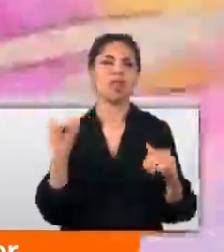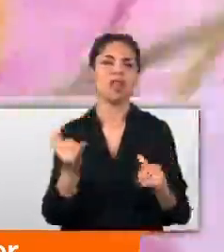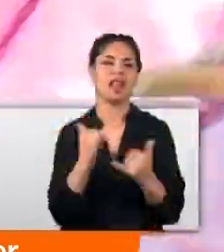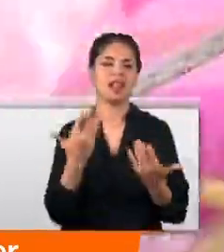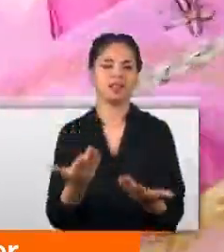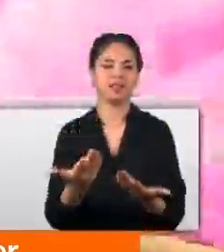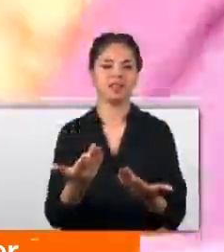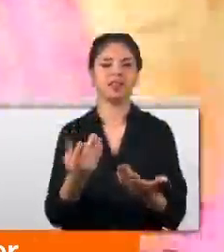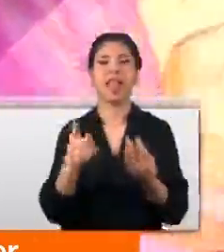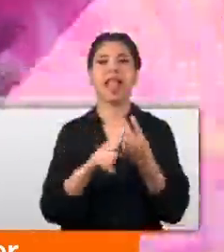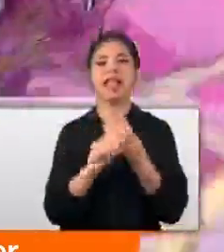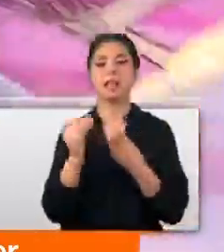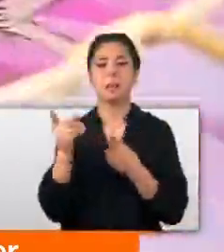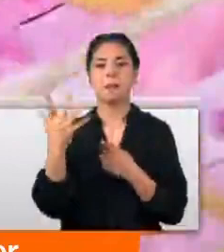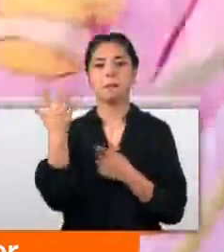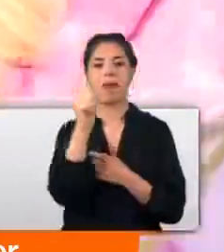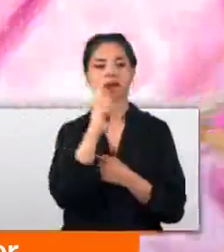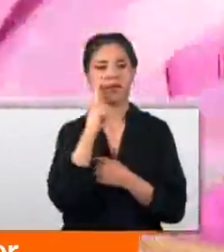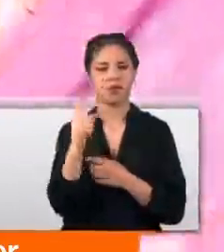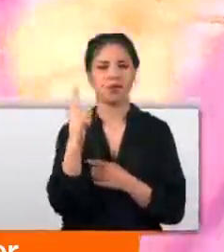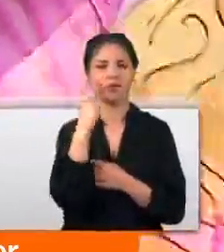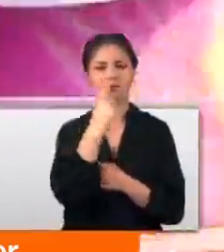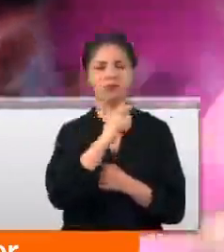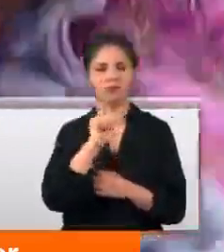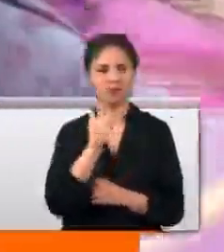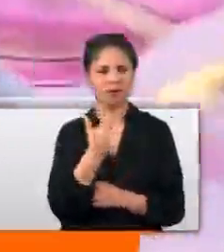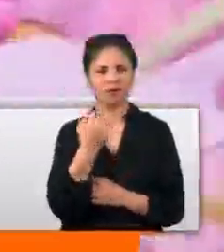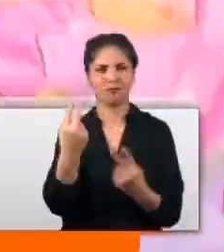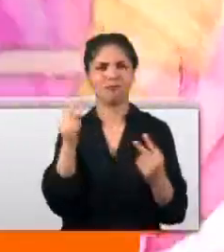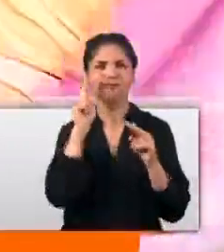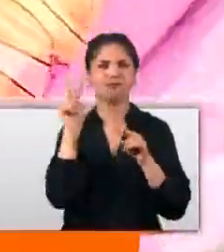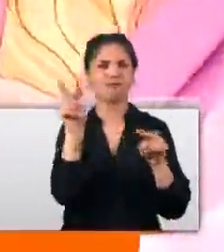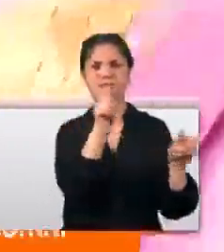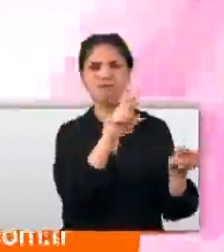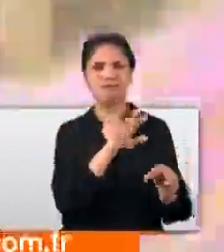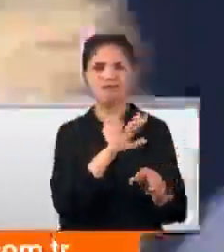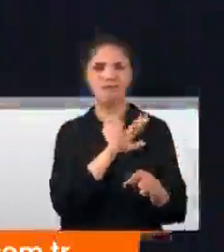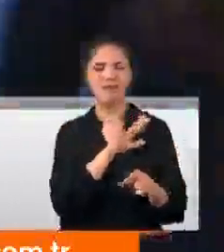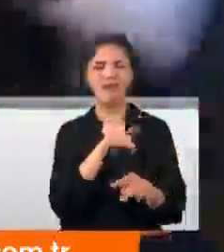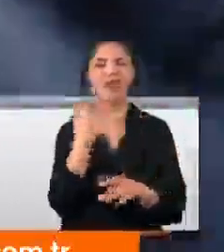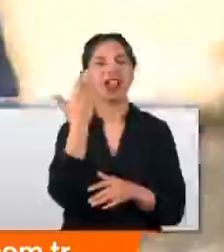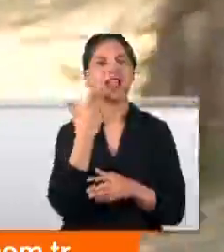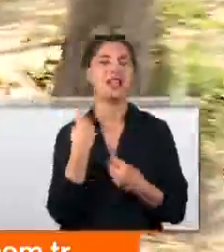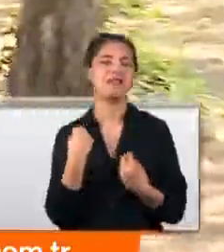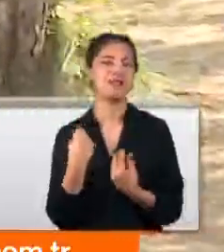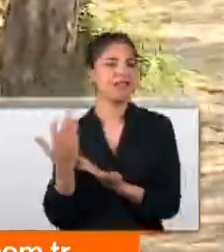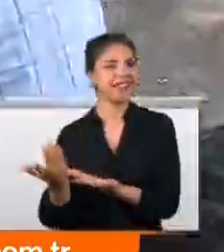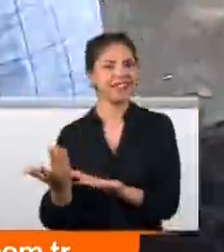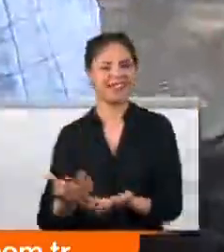Eğlencedir. Elisa 5 aylık boncuk gözleriyle bize bakıyor ve keyfi de oldukça